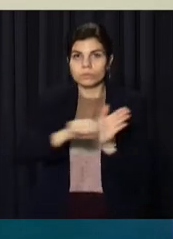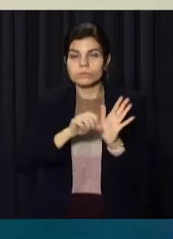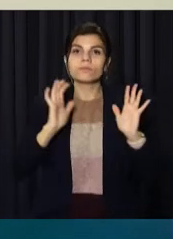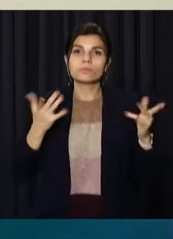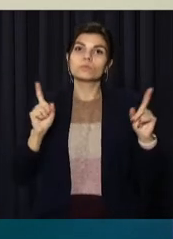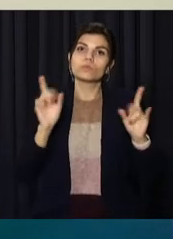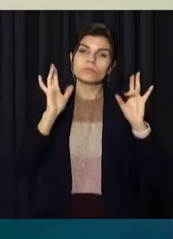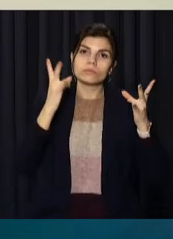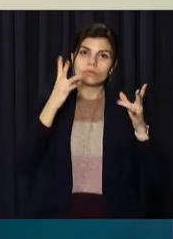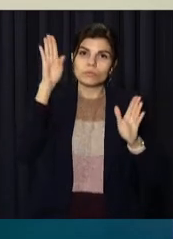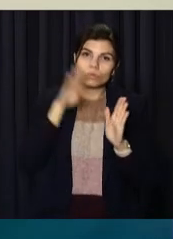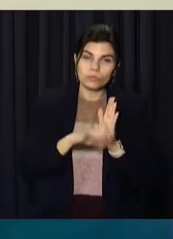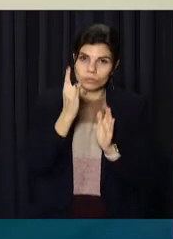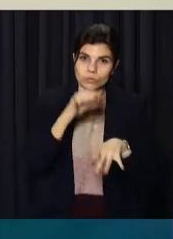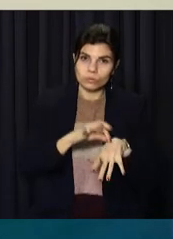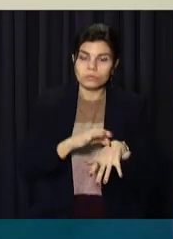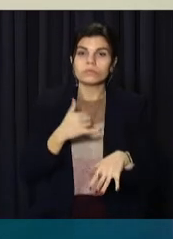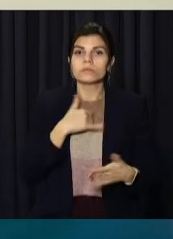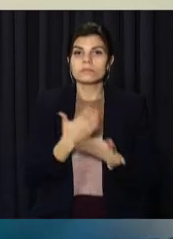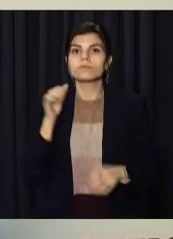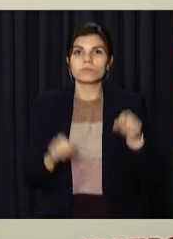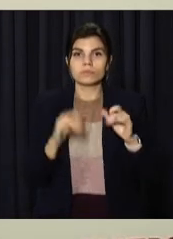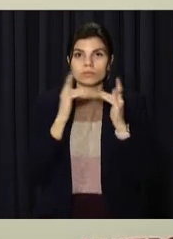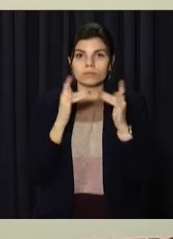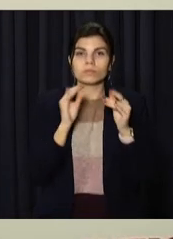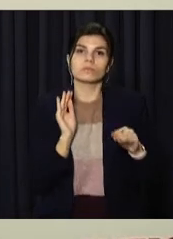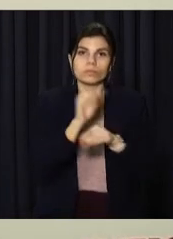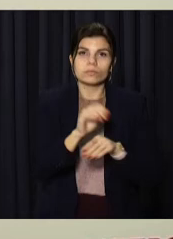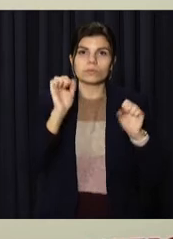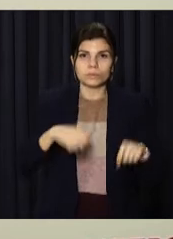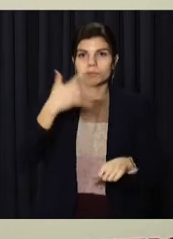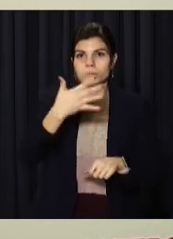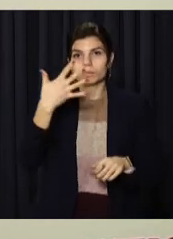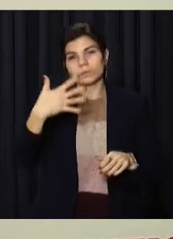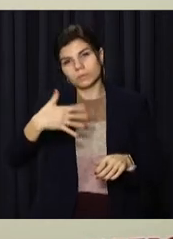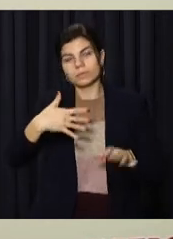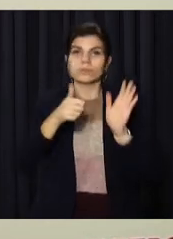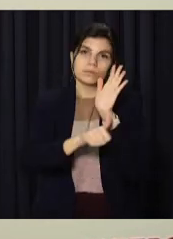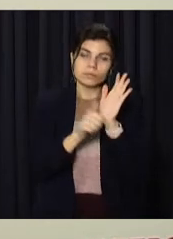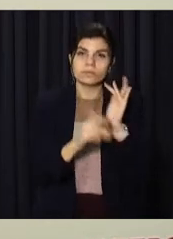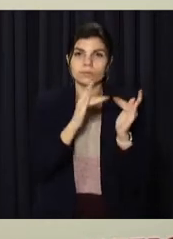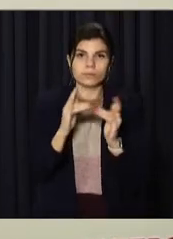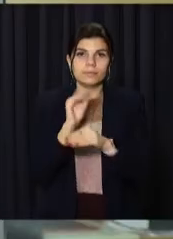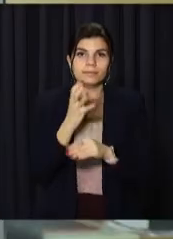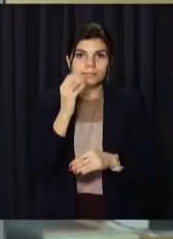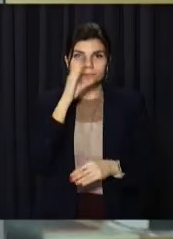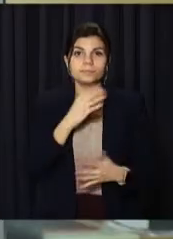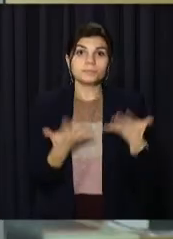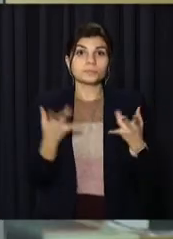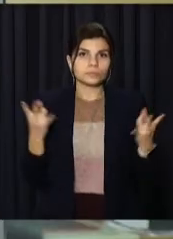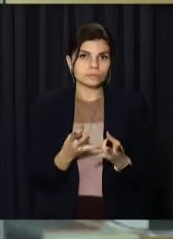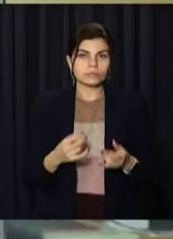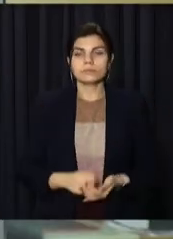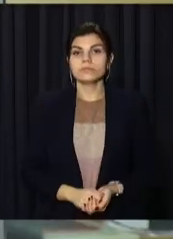больных. И у нас есть возможность расширять наше отделение еще до минимум 55-60 коек при необходимости.